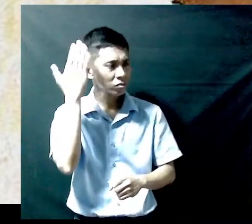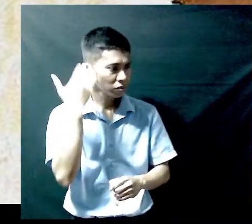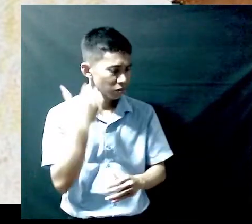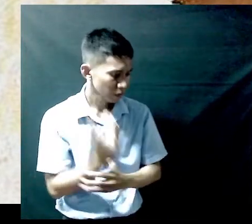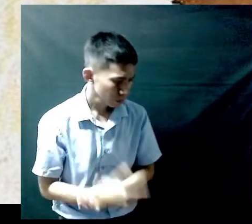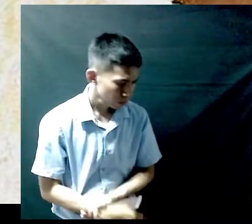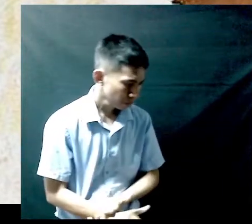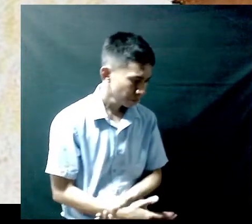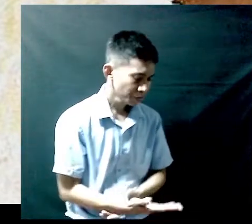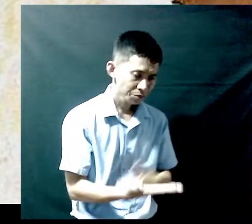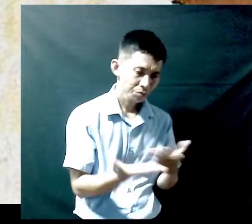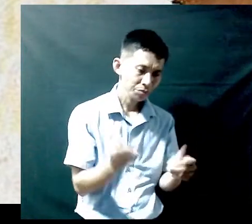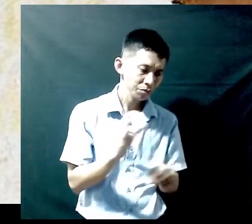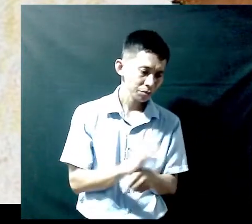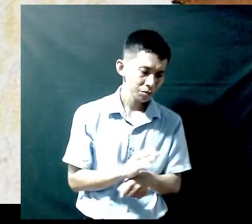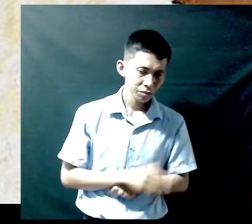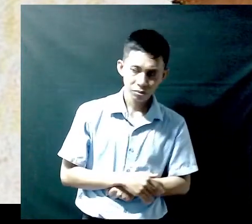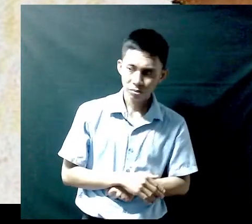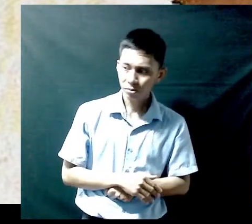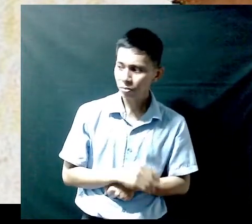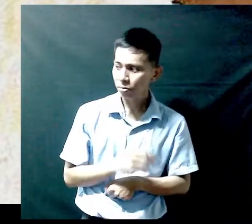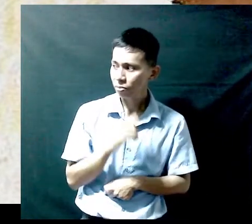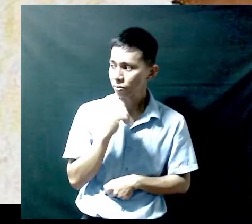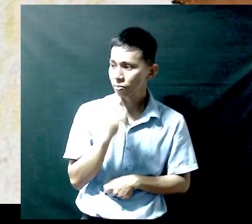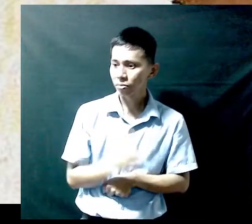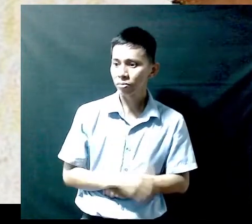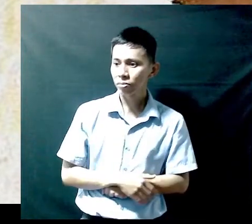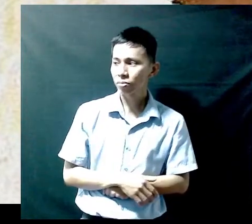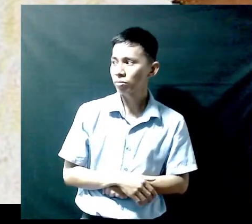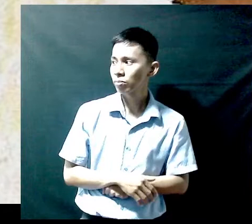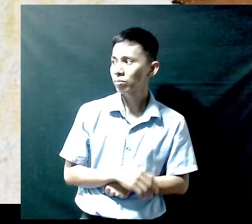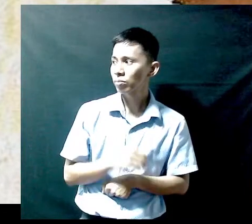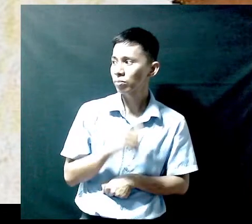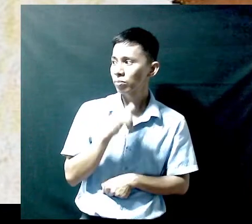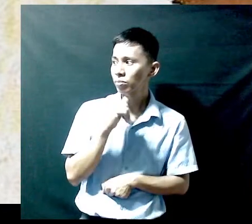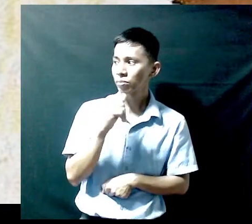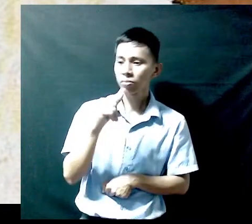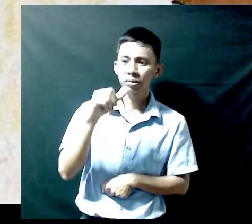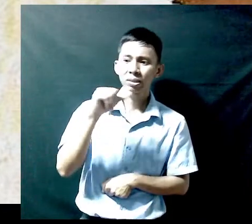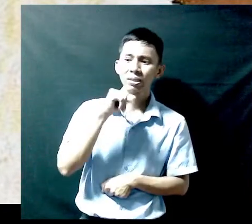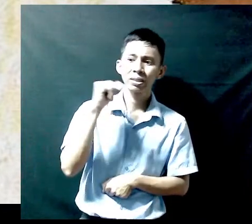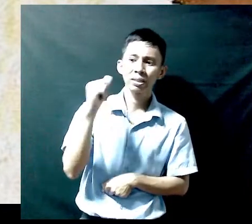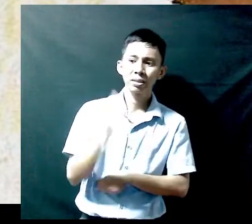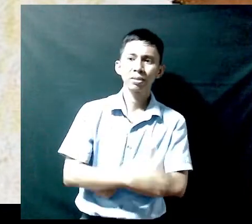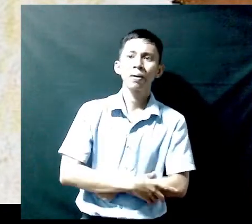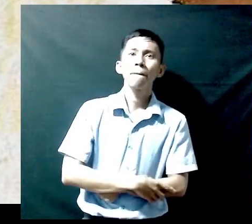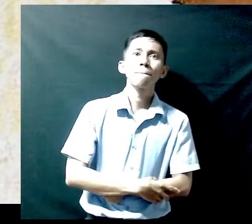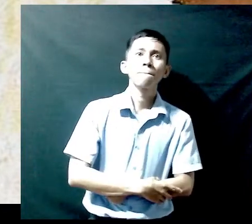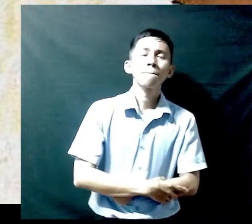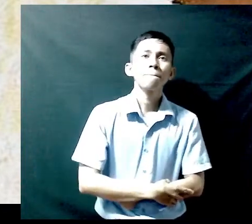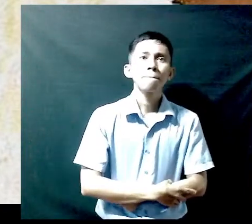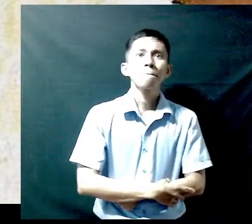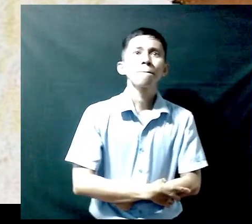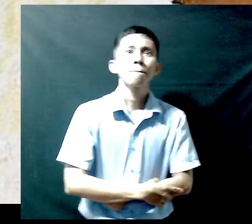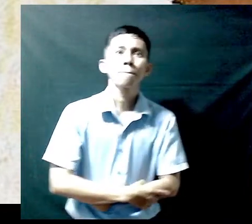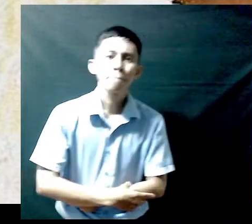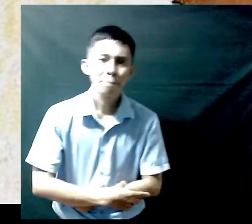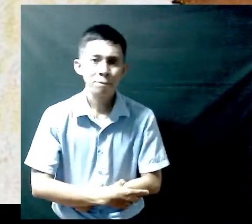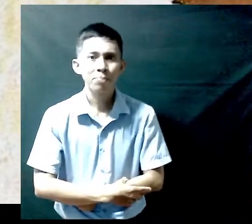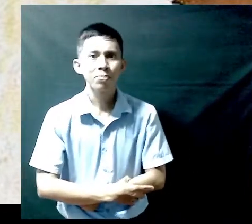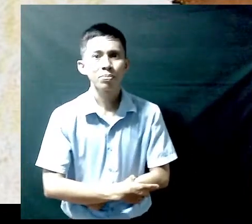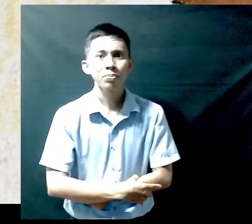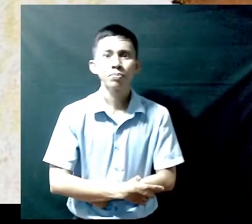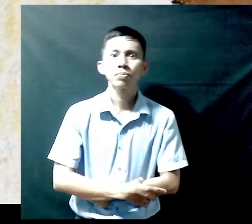alam nyo, church, minsan pag sinasabi nating ministry, ang nasa isip natin, oh, meron akong ministry sa mga bata. I have kids ministry. Involve ako